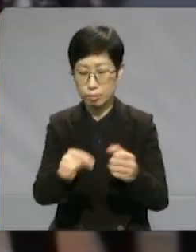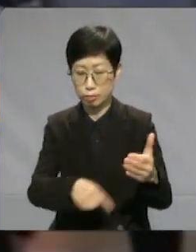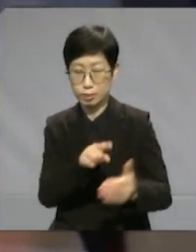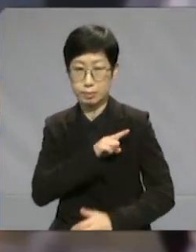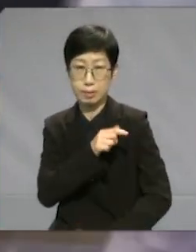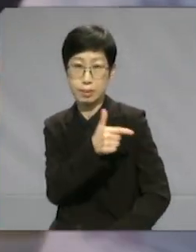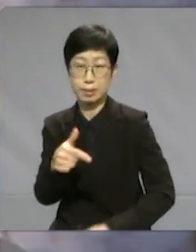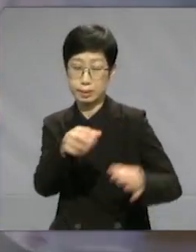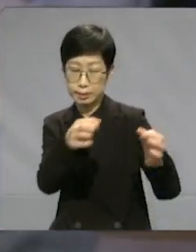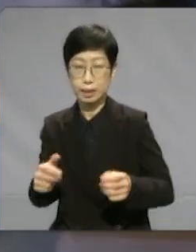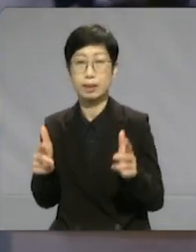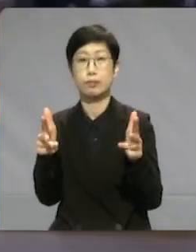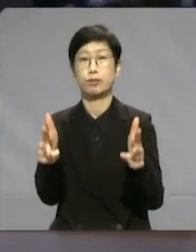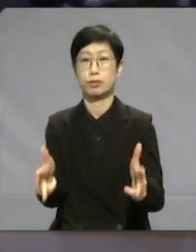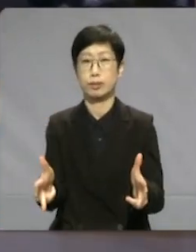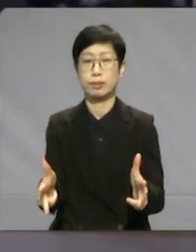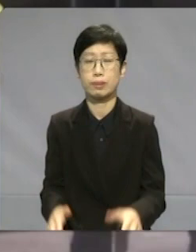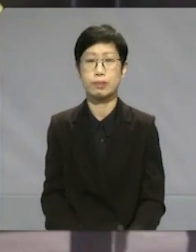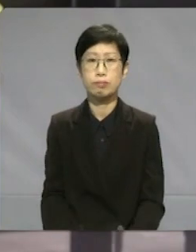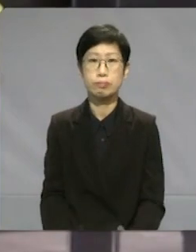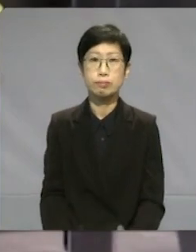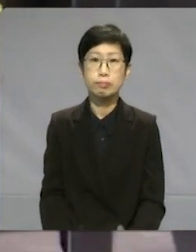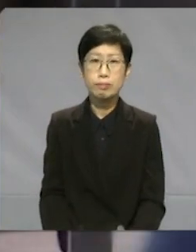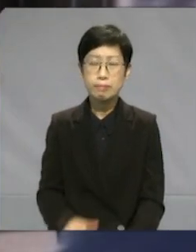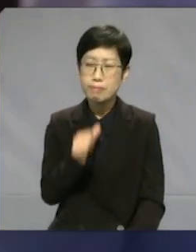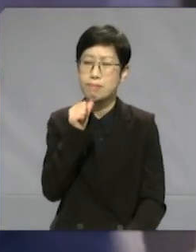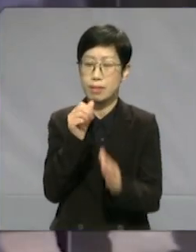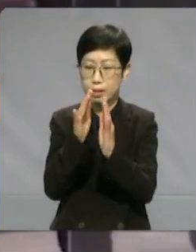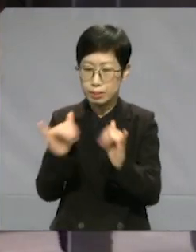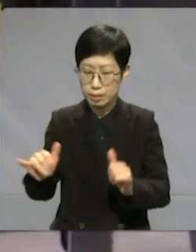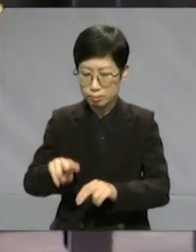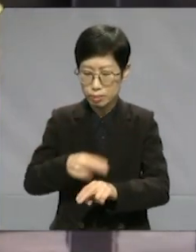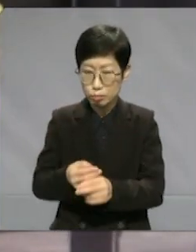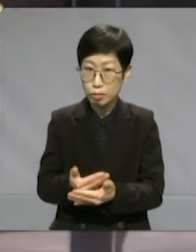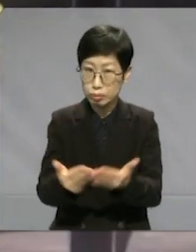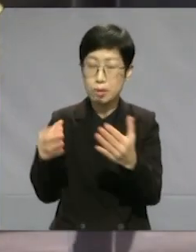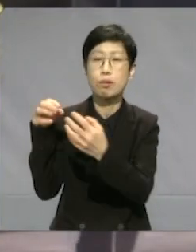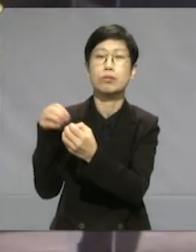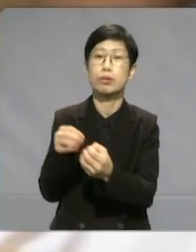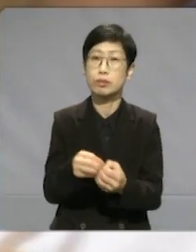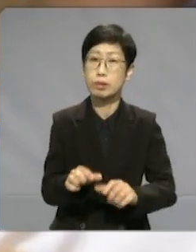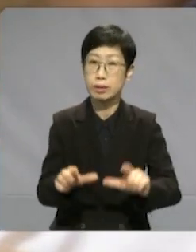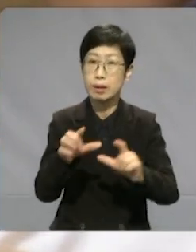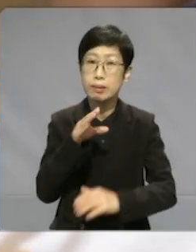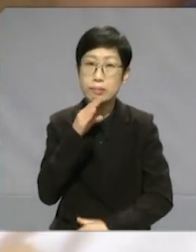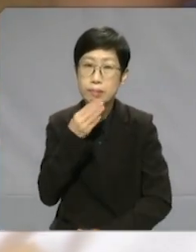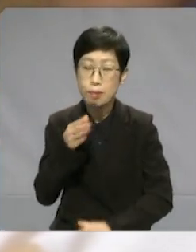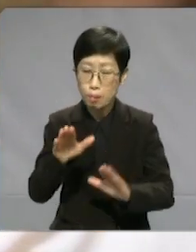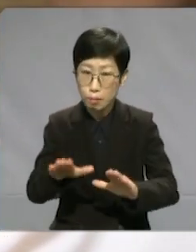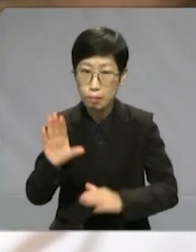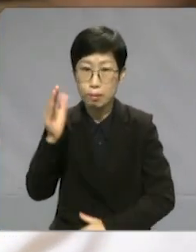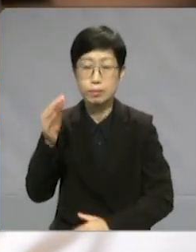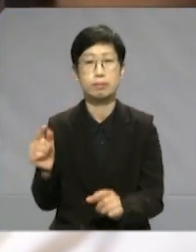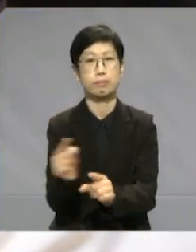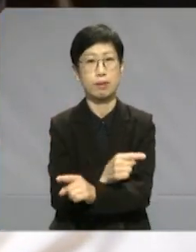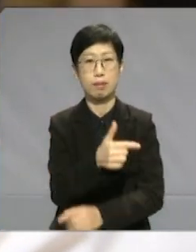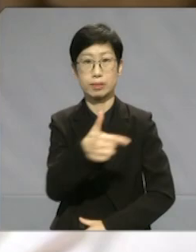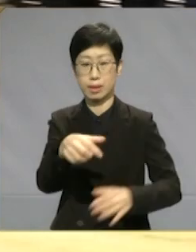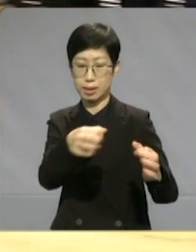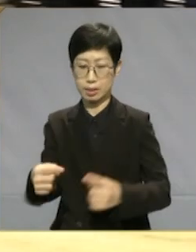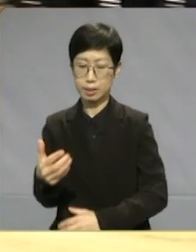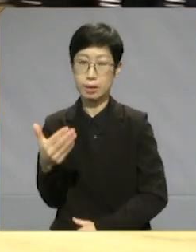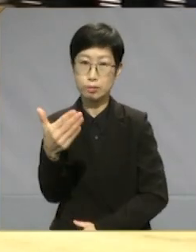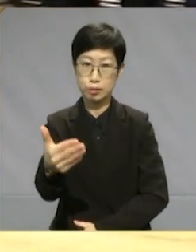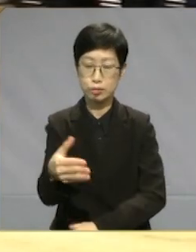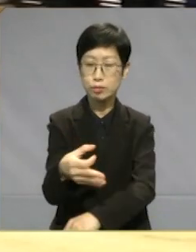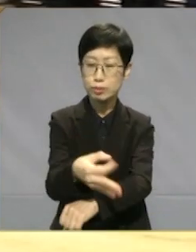큰 세일 주간인데요. 전통적으로 가난한 사람들에게 선물하는 날이었었지만 오늘날에는 큰 폭으로 할인을 해주는